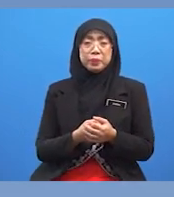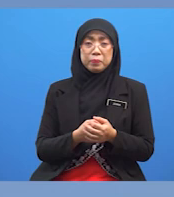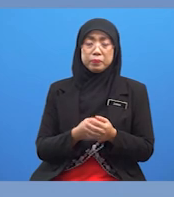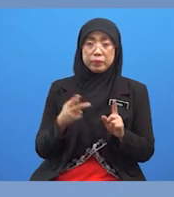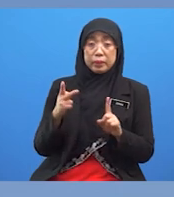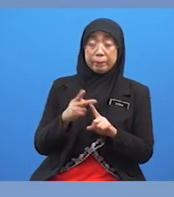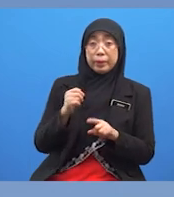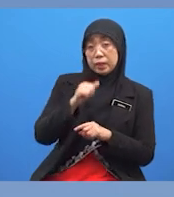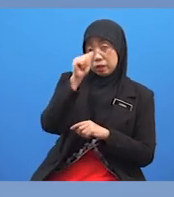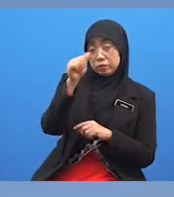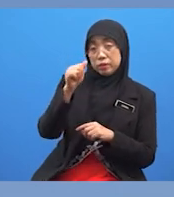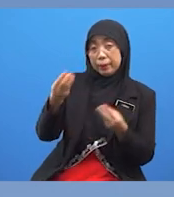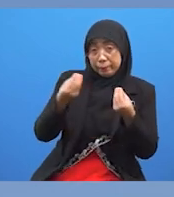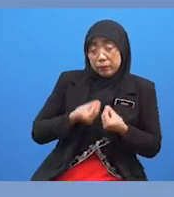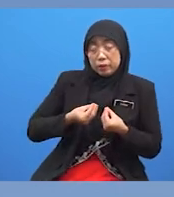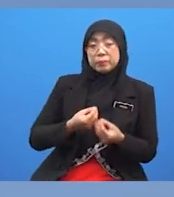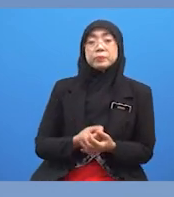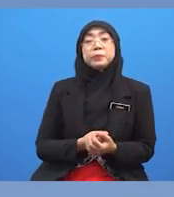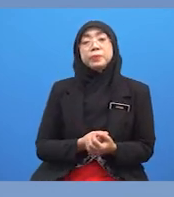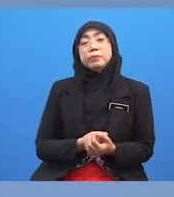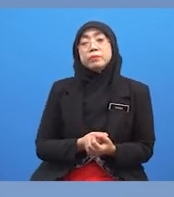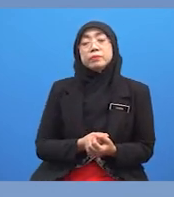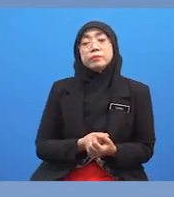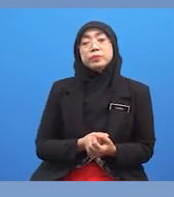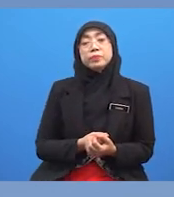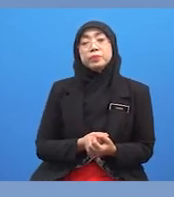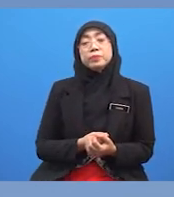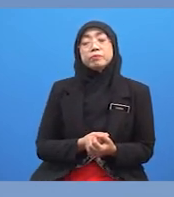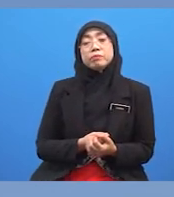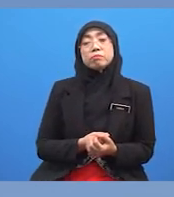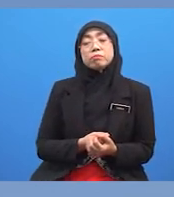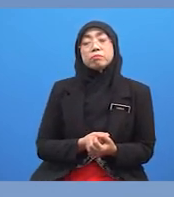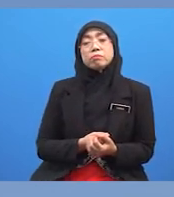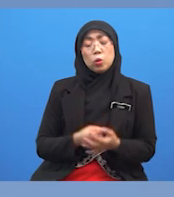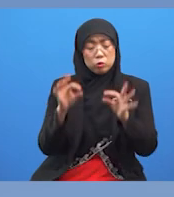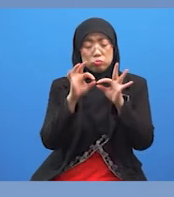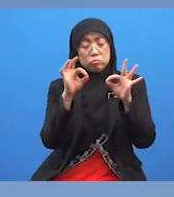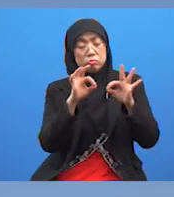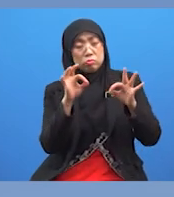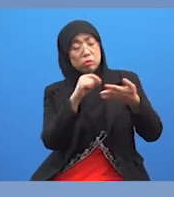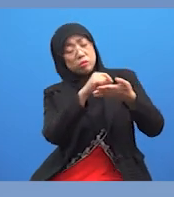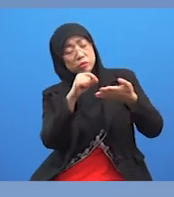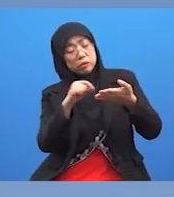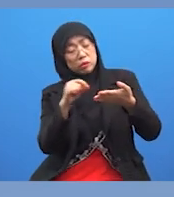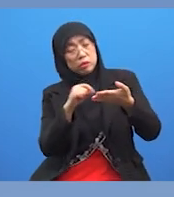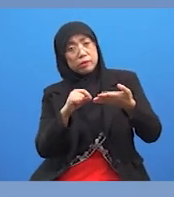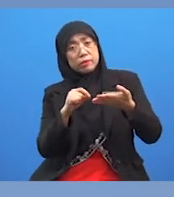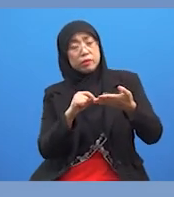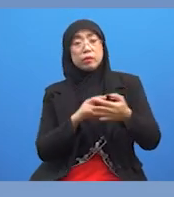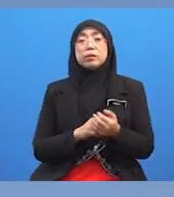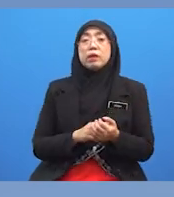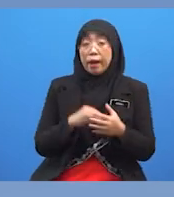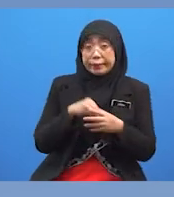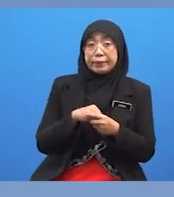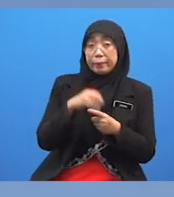kurniakan. Di dalam novel tersebut, pengarangnya, Christmas, memuatkan peristiwa Encik Muhammad